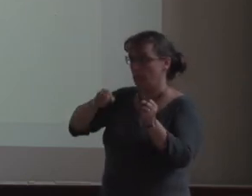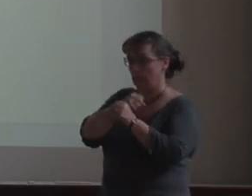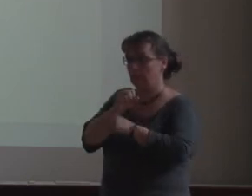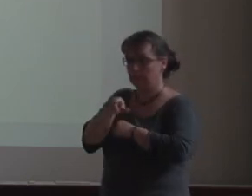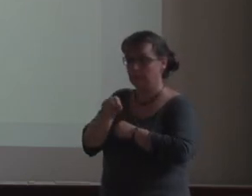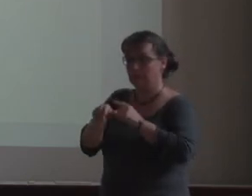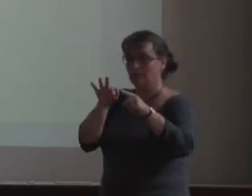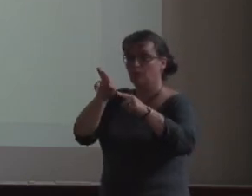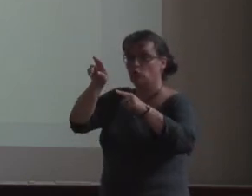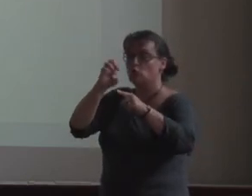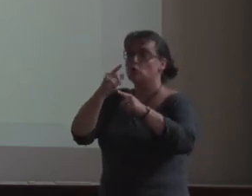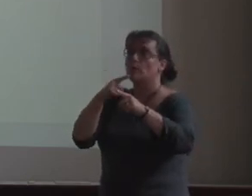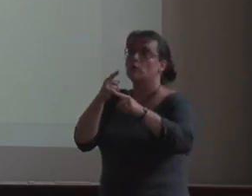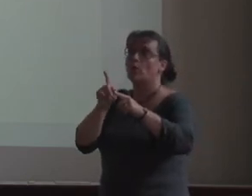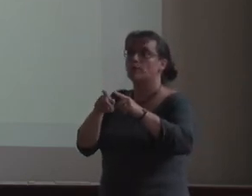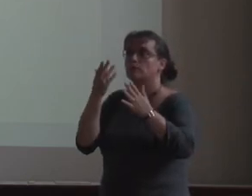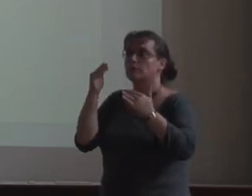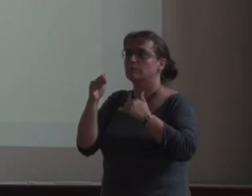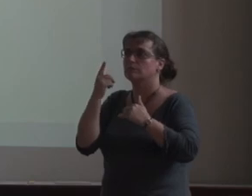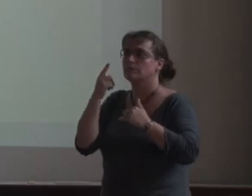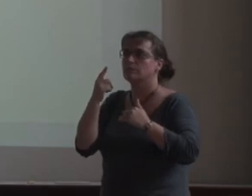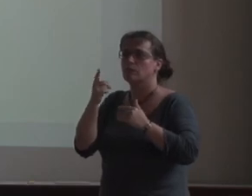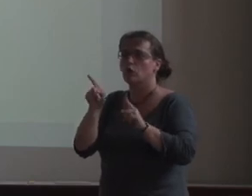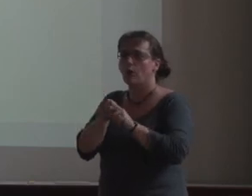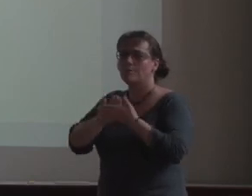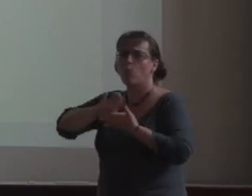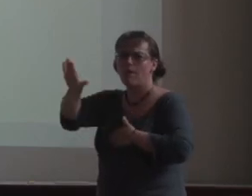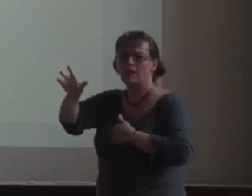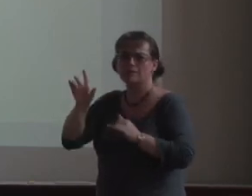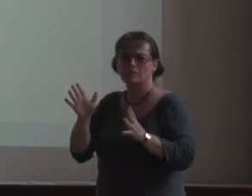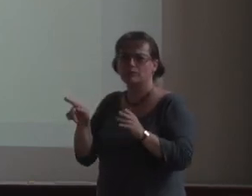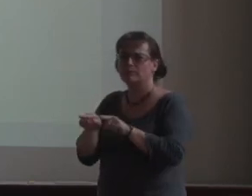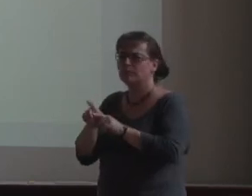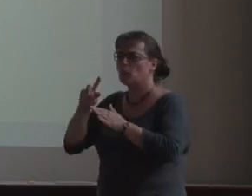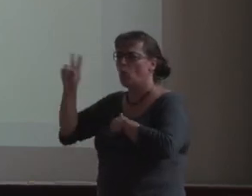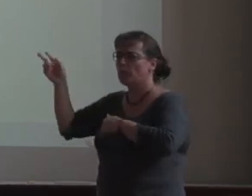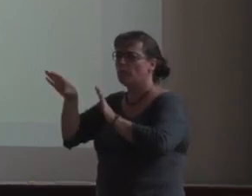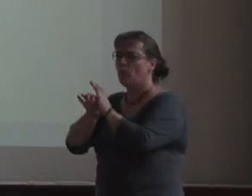Donc c'est comme une promesse en JavaScript, pour ceux qui font du Node.